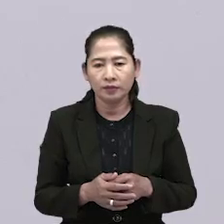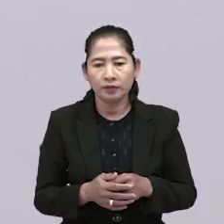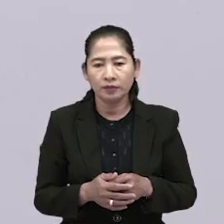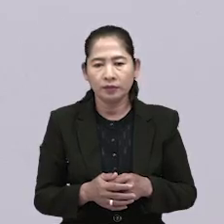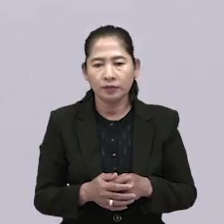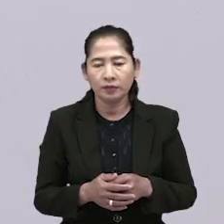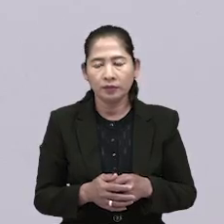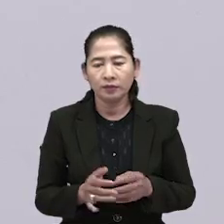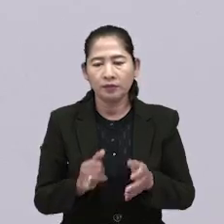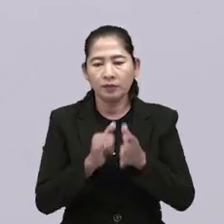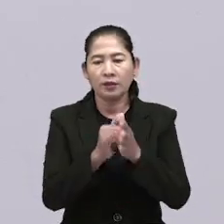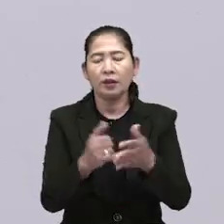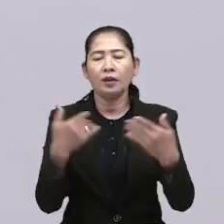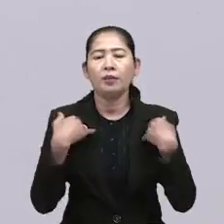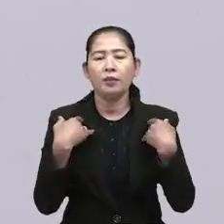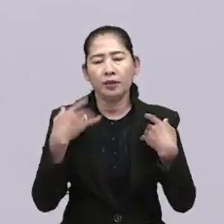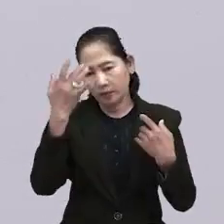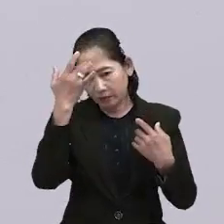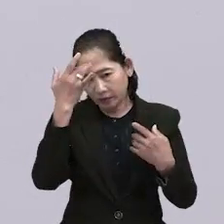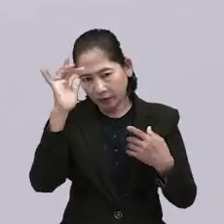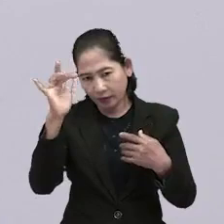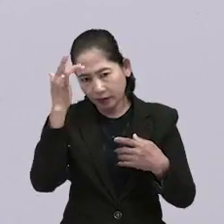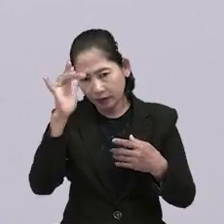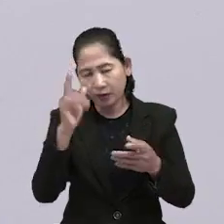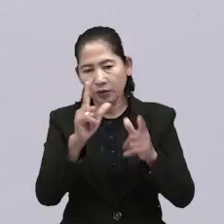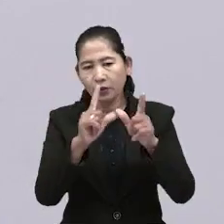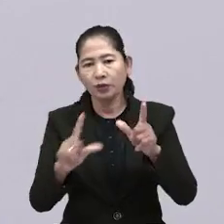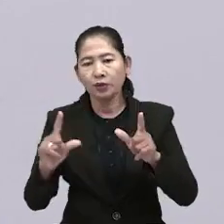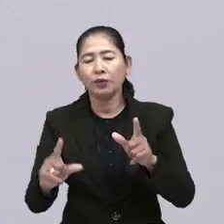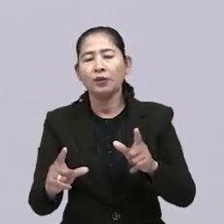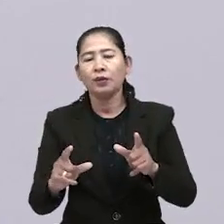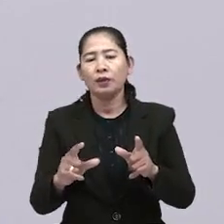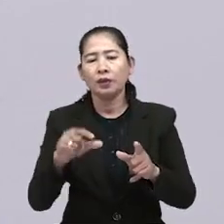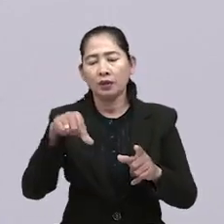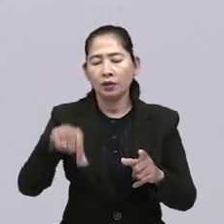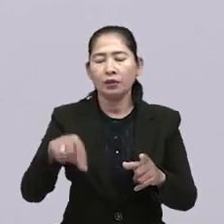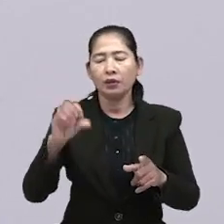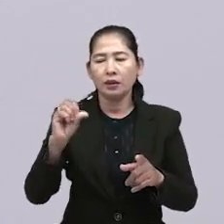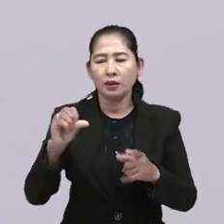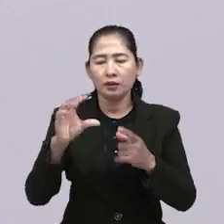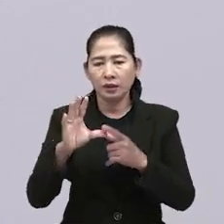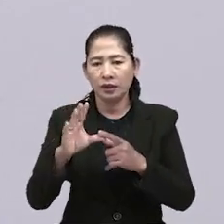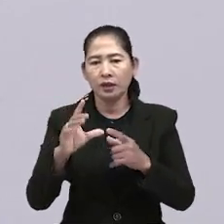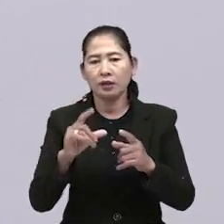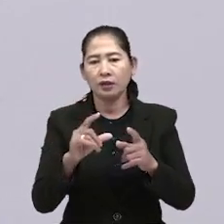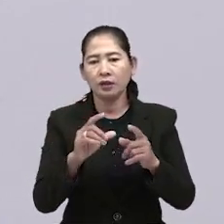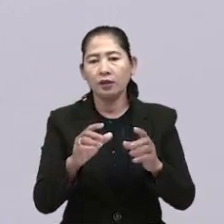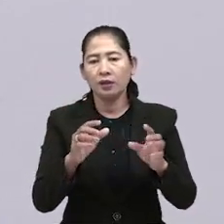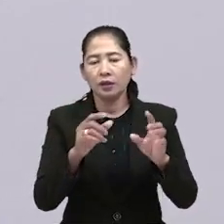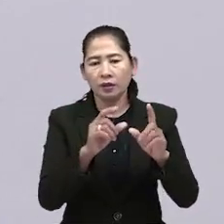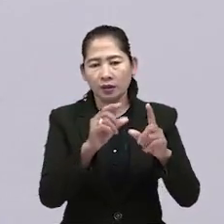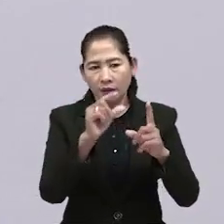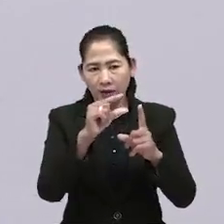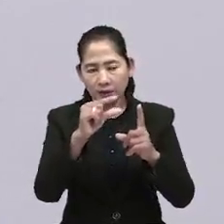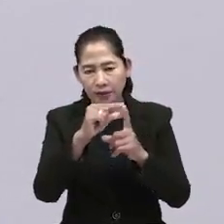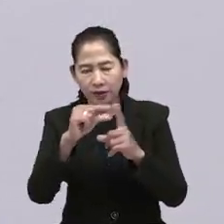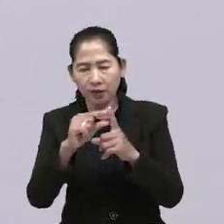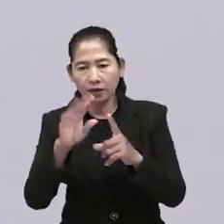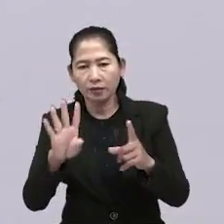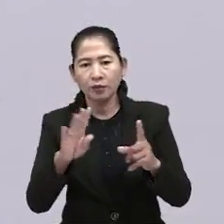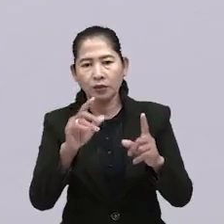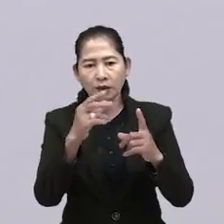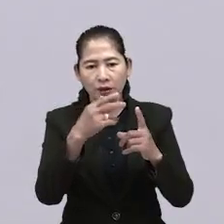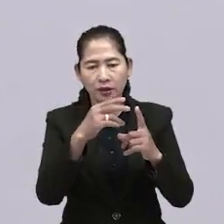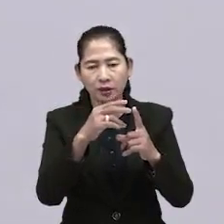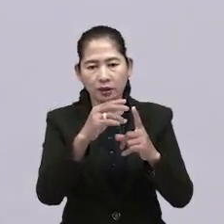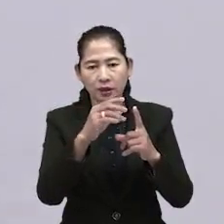ដែលមានប្រាជ្ញាប្រាជ្ញាជួនជាមួយនឹងខ្លាឲ្យត្រូវជួនចូលនឹងឈៀងទី4ឈៀងទី6មួយទៀតកូន